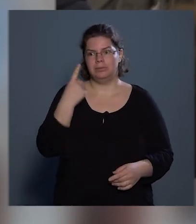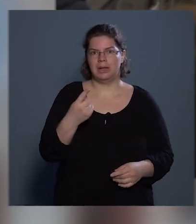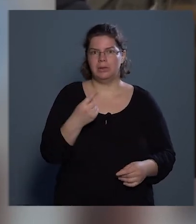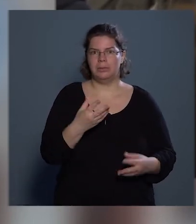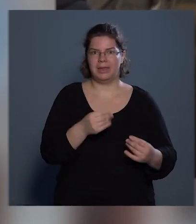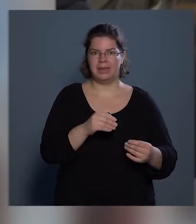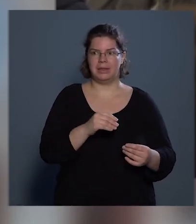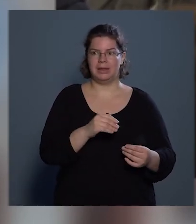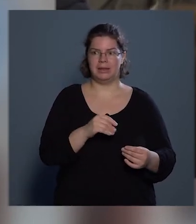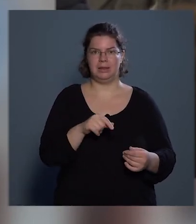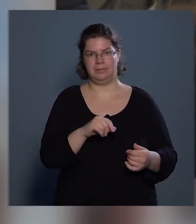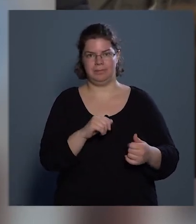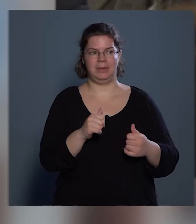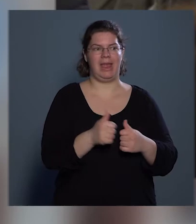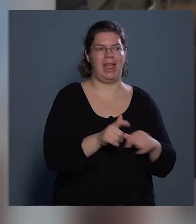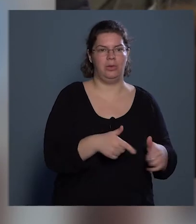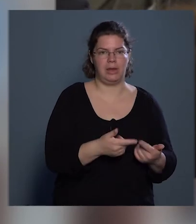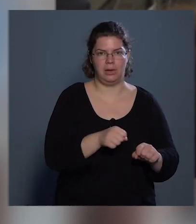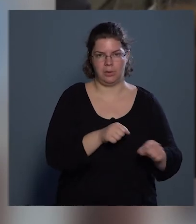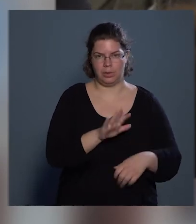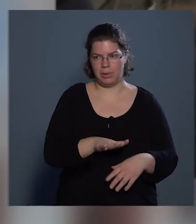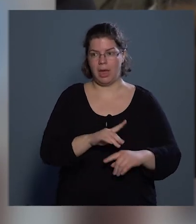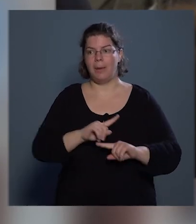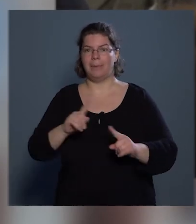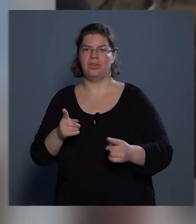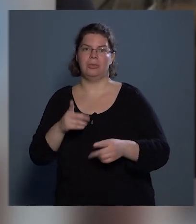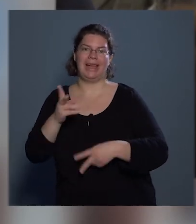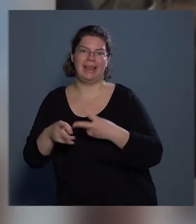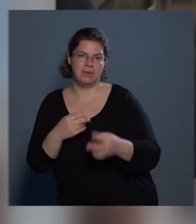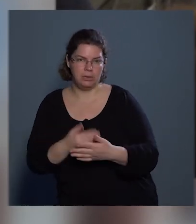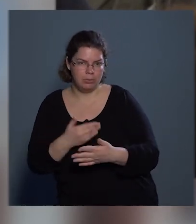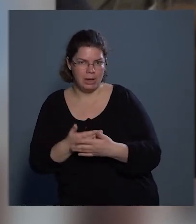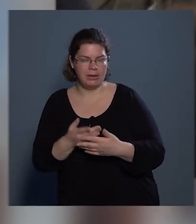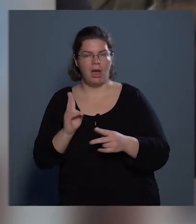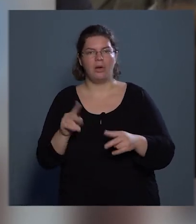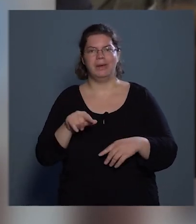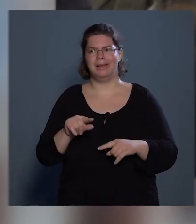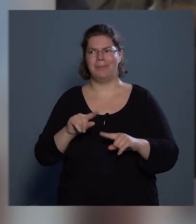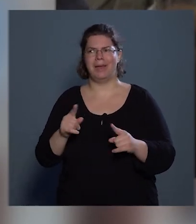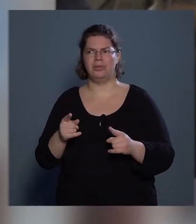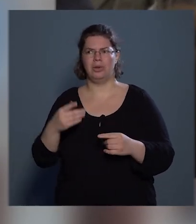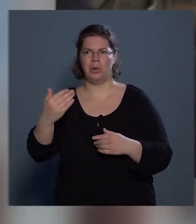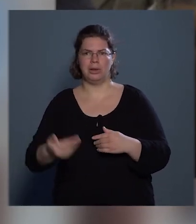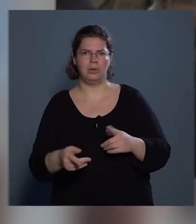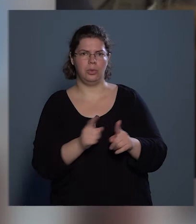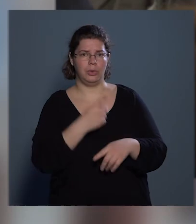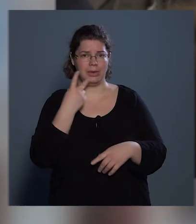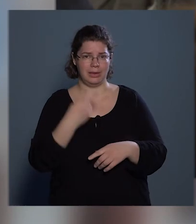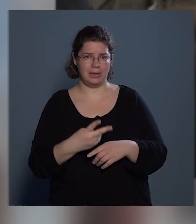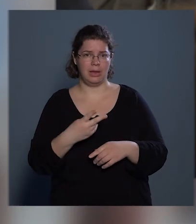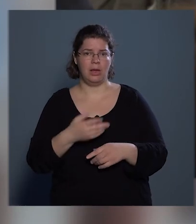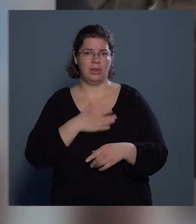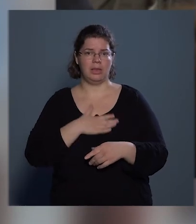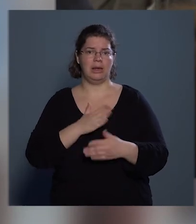előnytelen az önkormányzatnak, a másik pedig mennyire nagyon kedvező lenne. Akkor ez a másik oldalról úgy néz ki, hogy a szeretett szolgálatnak, ugye